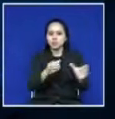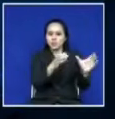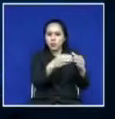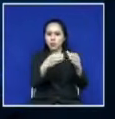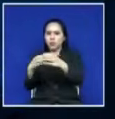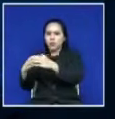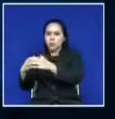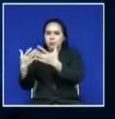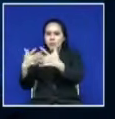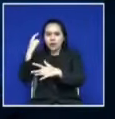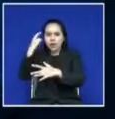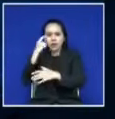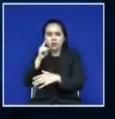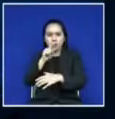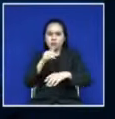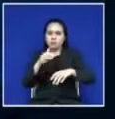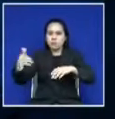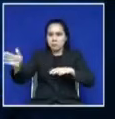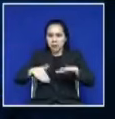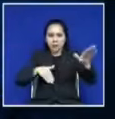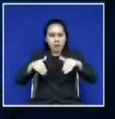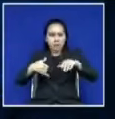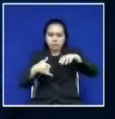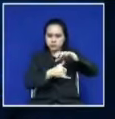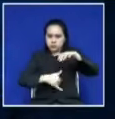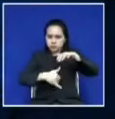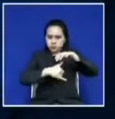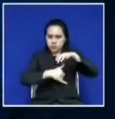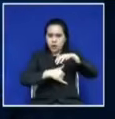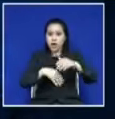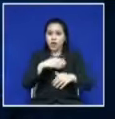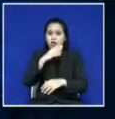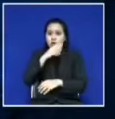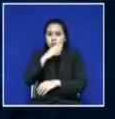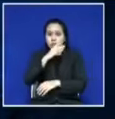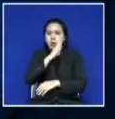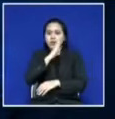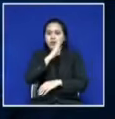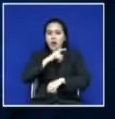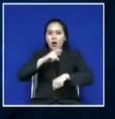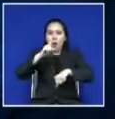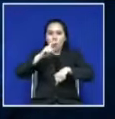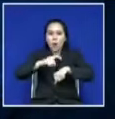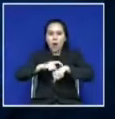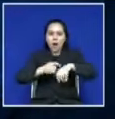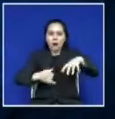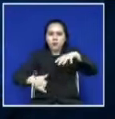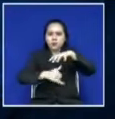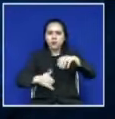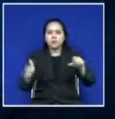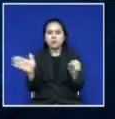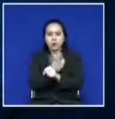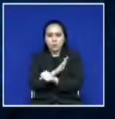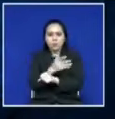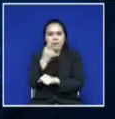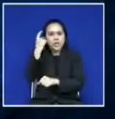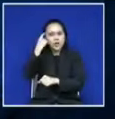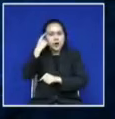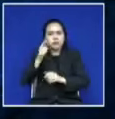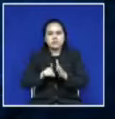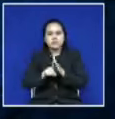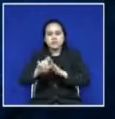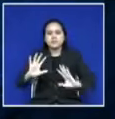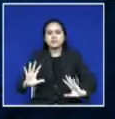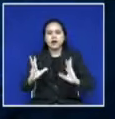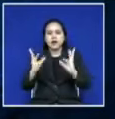คุมเอาไว้นะฮะแล้วก็เมื่อพ้นระยะเวลาก็เชื้อก็จะหายไปนะครับก็ตั้งเป้าหมายว่าลักษณะนี้นะการติดตาม